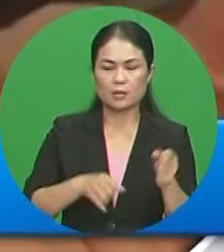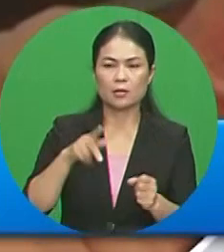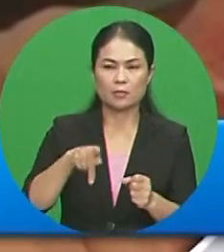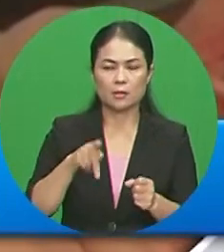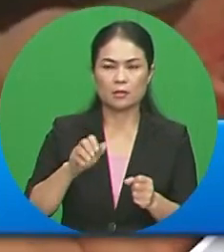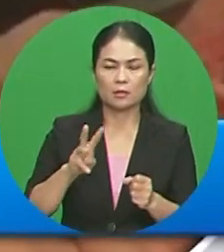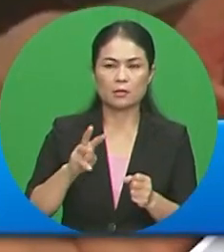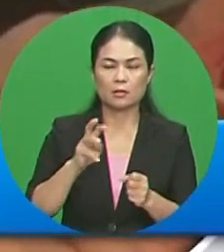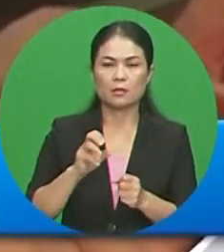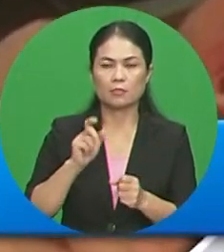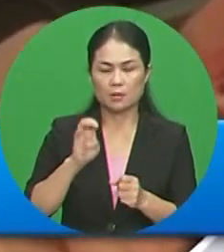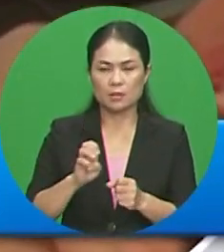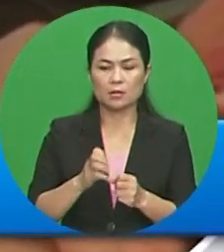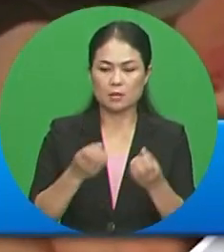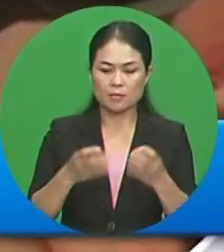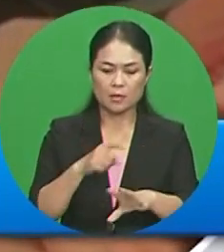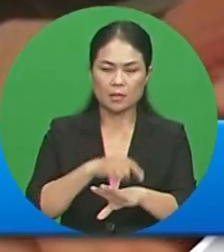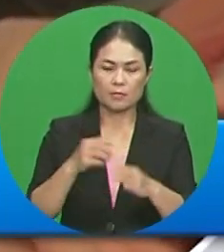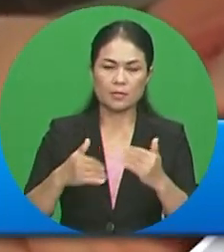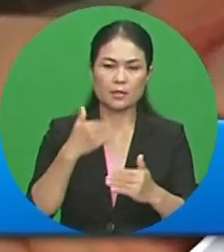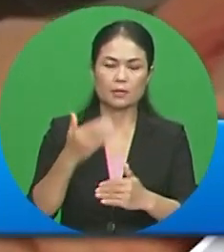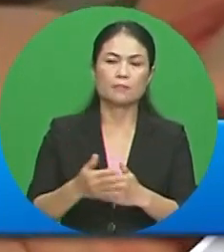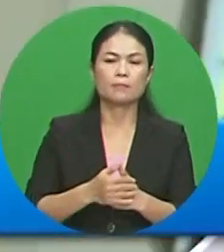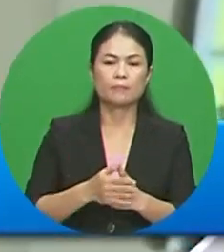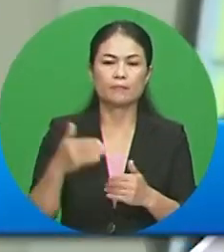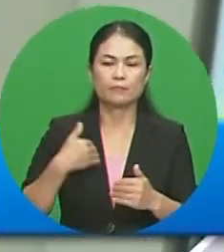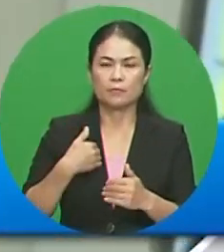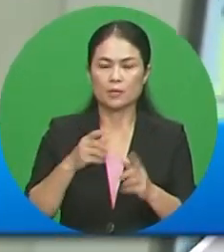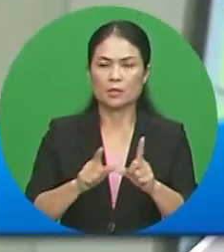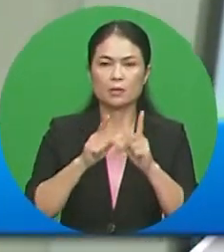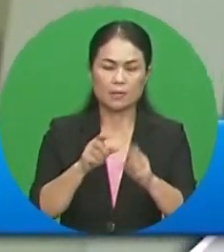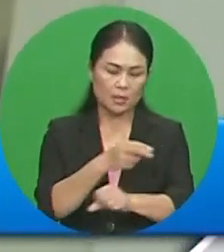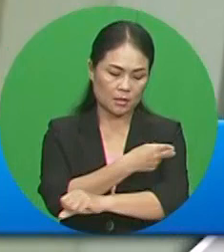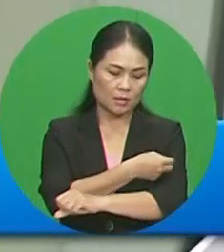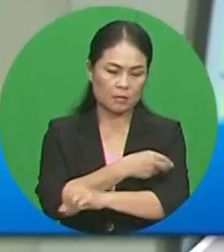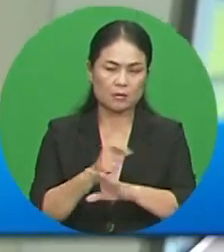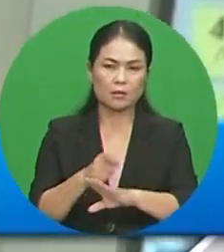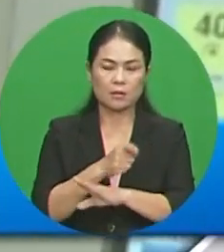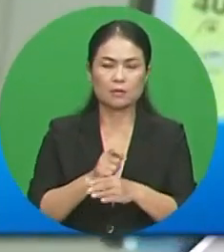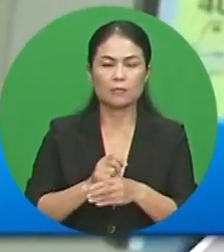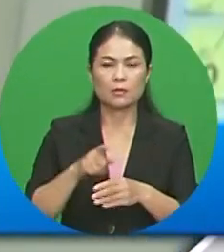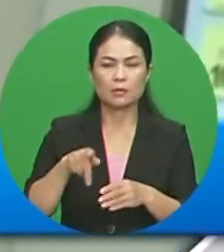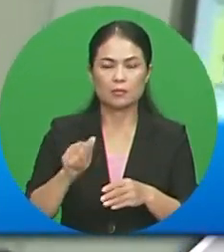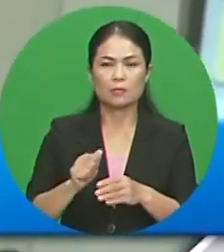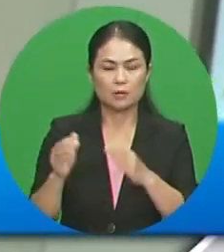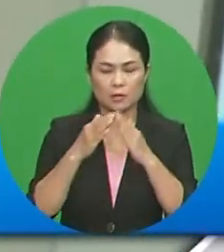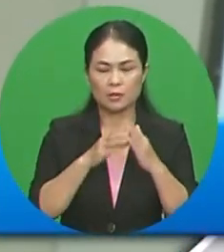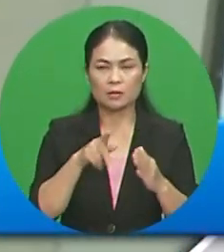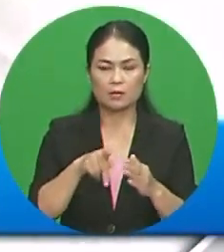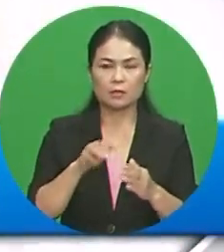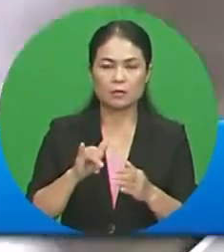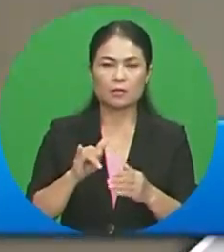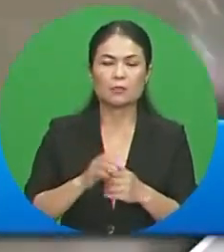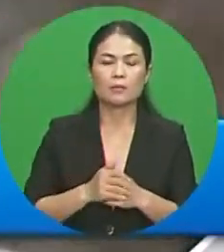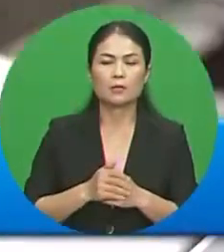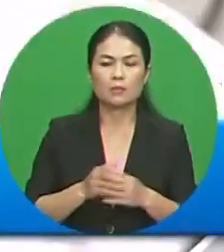បានស្លាប់ក្នុងរយៈពេលប្រមាណម៉ោងបន្ទាប់ពីមានការបញ្ជូនទៅកាន់មន្ទីរពេទ្យរដ្ឋដុនកាក្នុងរដ្ឋធានីខុនស្គ្រី